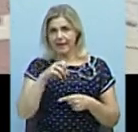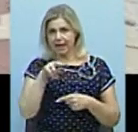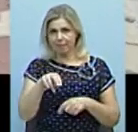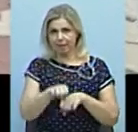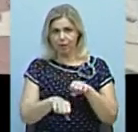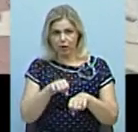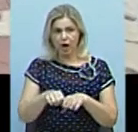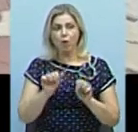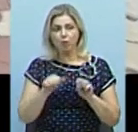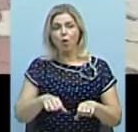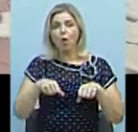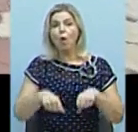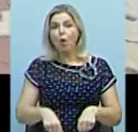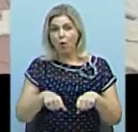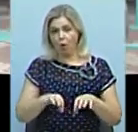підкачки колеса.